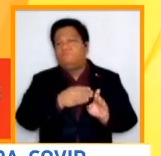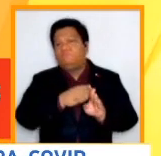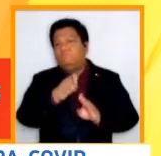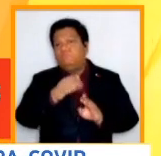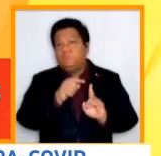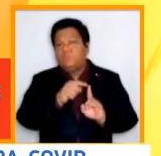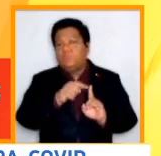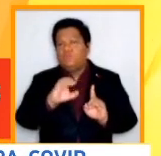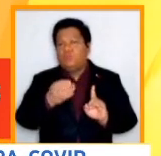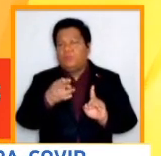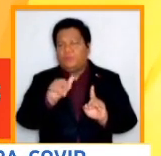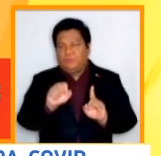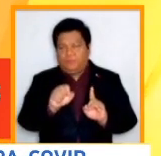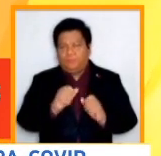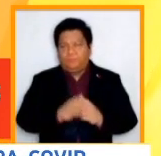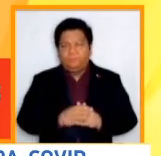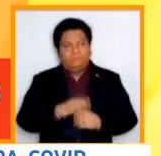Lani.